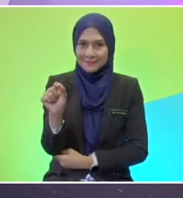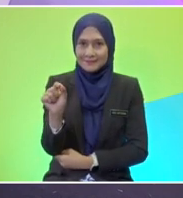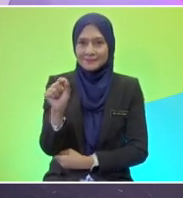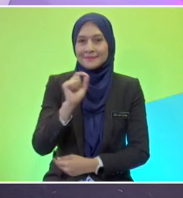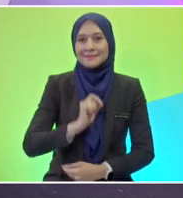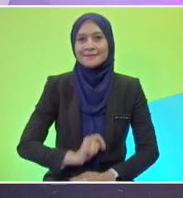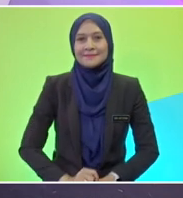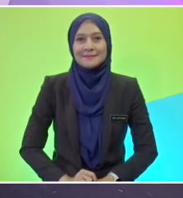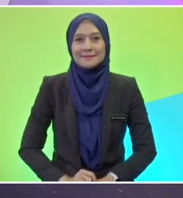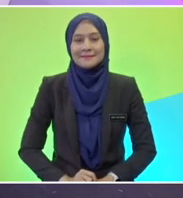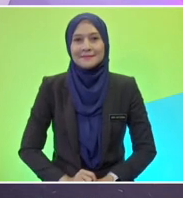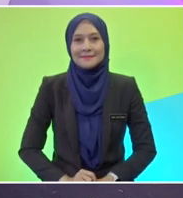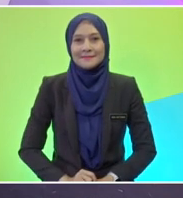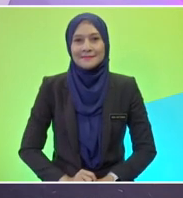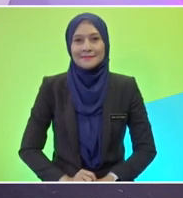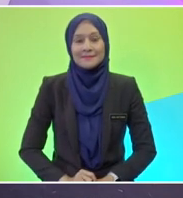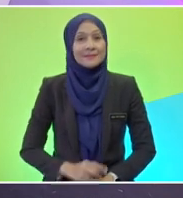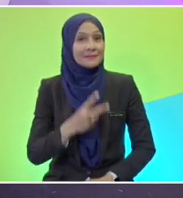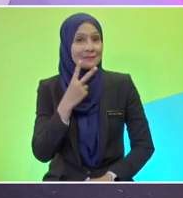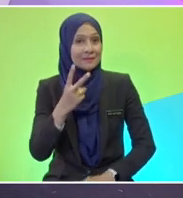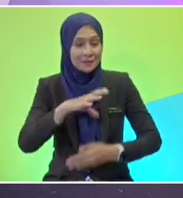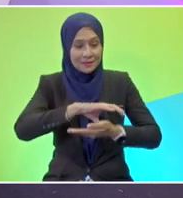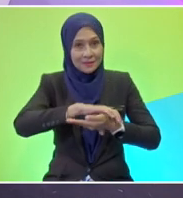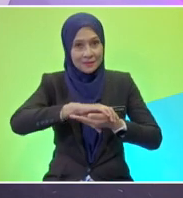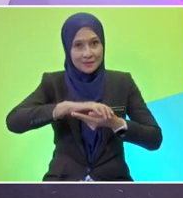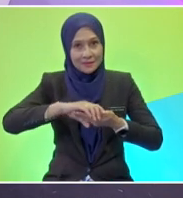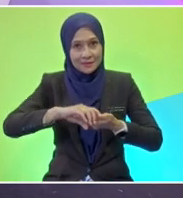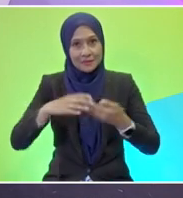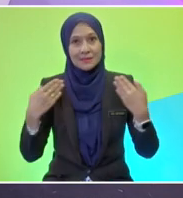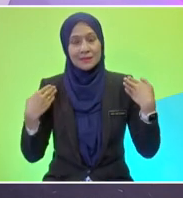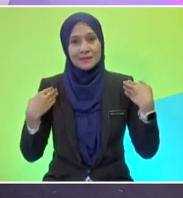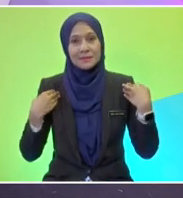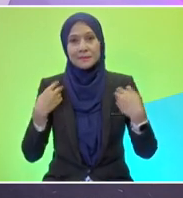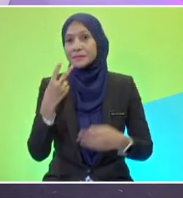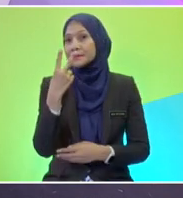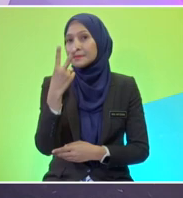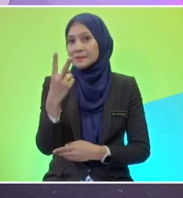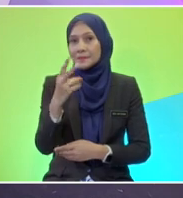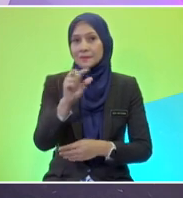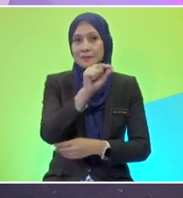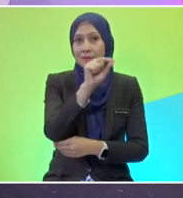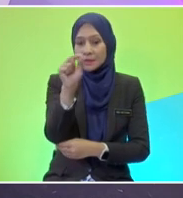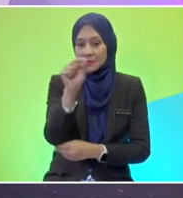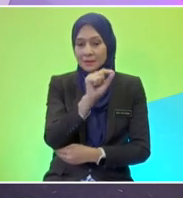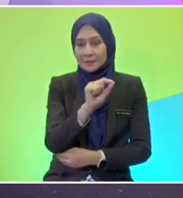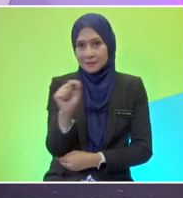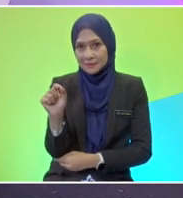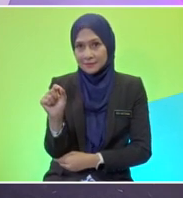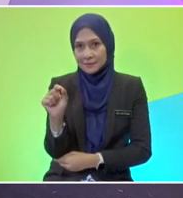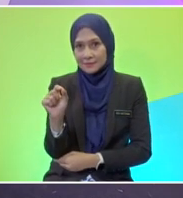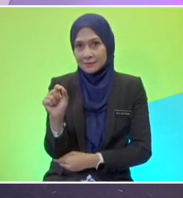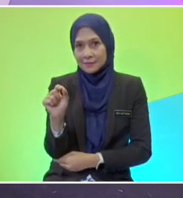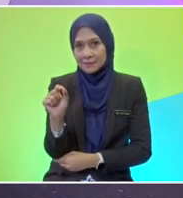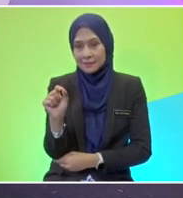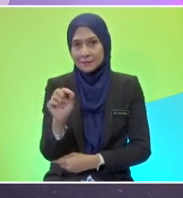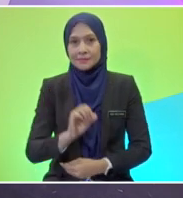Betul. Macam kad yang dekat dengan Kak Fika tu ada dua simbol garis melintang, itu sama dengan. Dan dua ni fungsi dia berbeza tau,